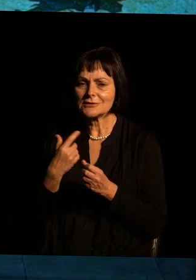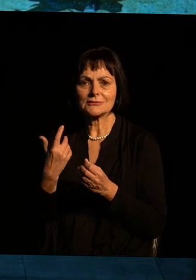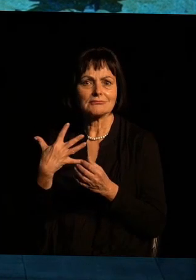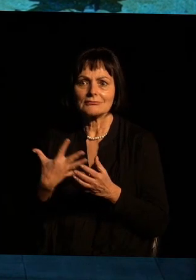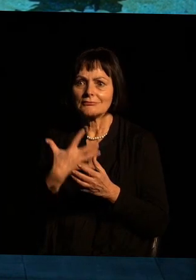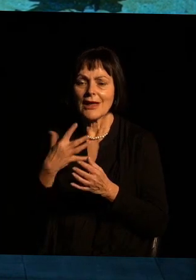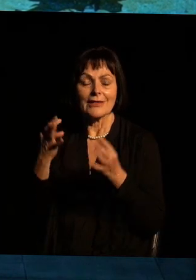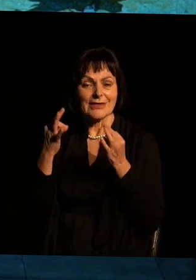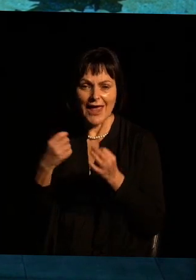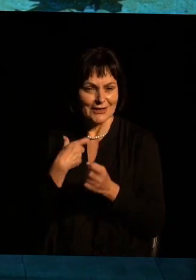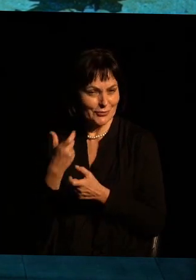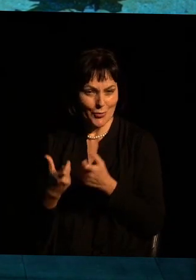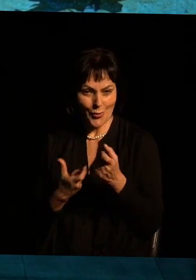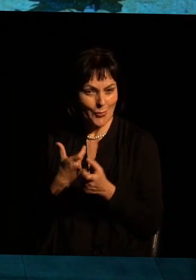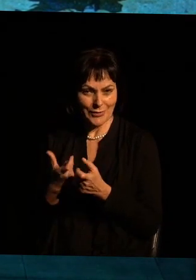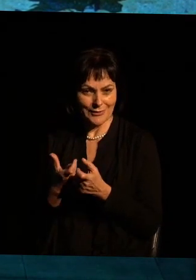niesamowite. Teraz już się tego nie robi,